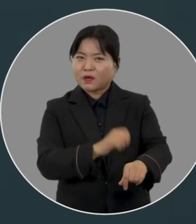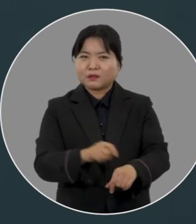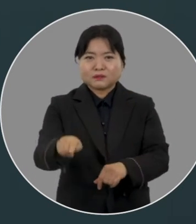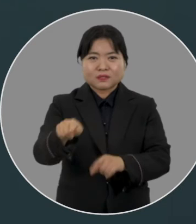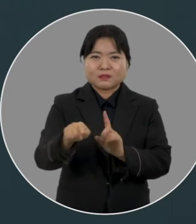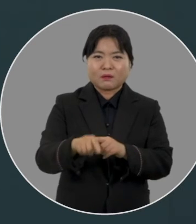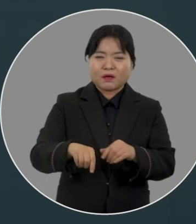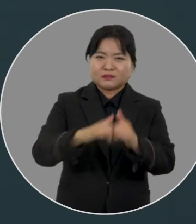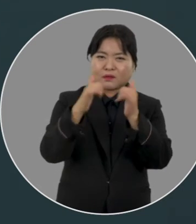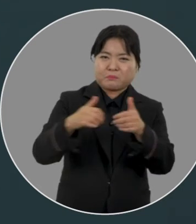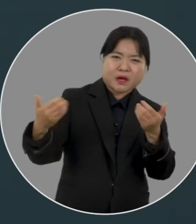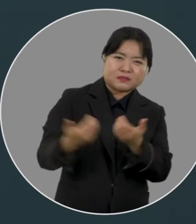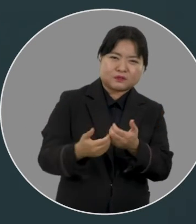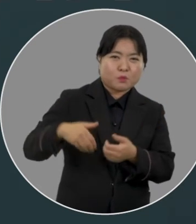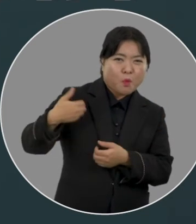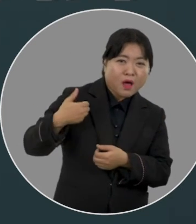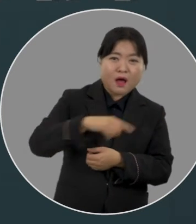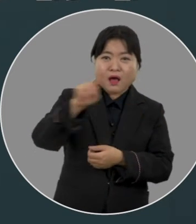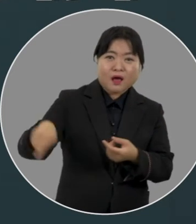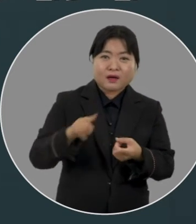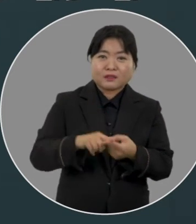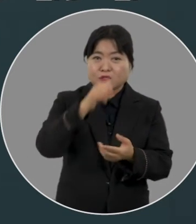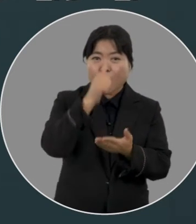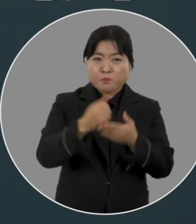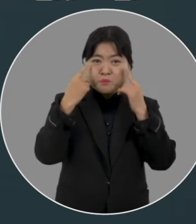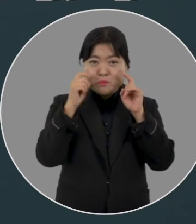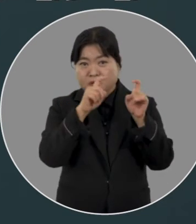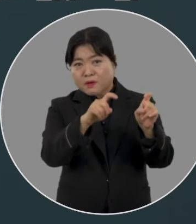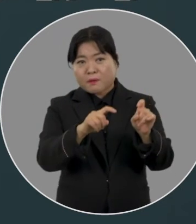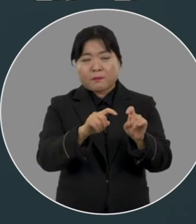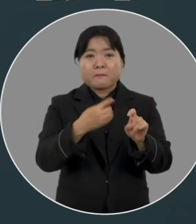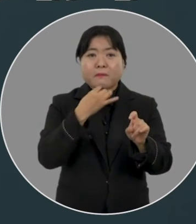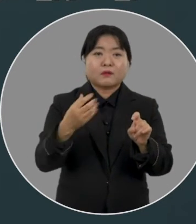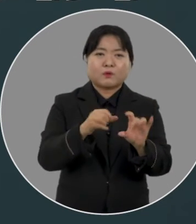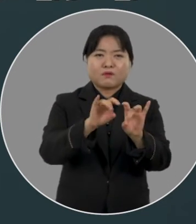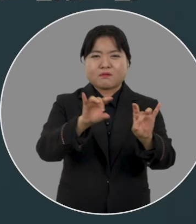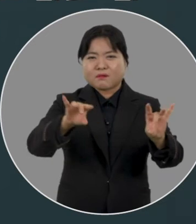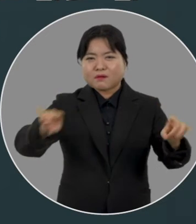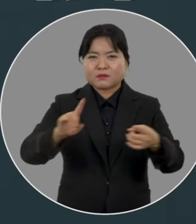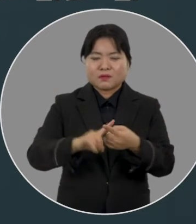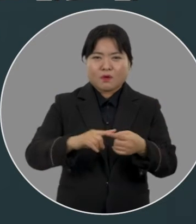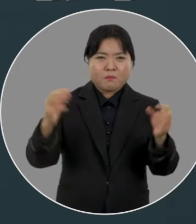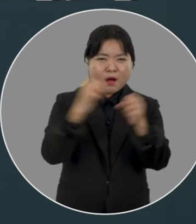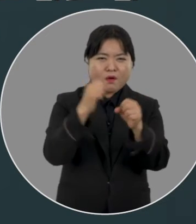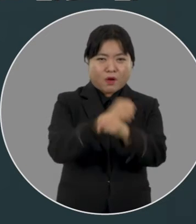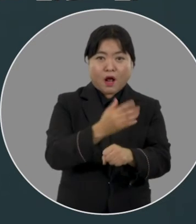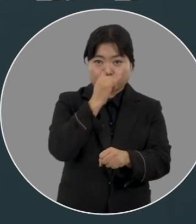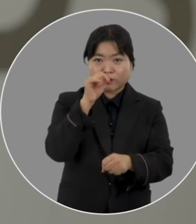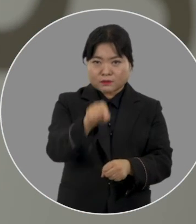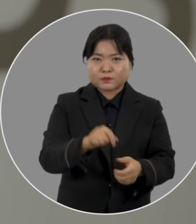쟤는 반사회적일지 몰라 라고 하는 혐의만으로 개인을 무력하게 파괴할 수가 있다는